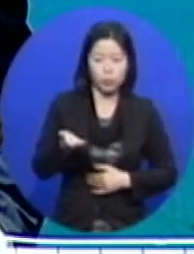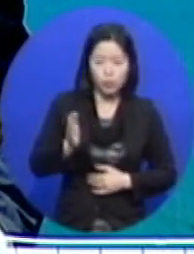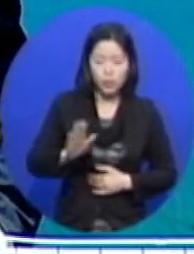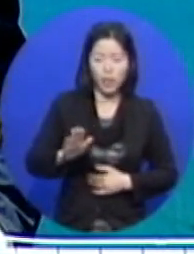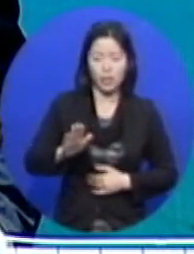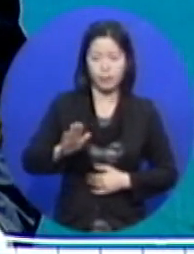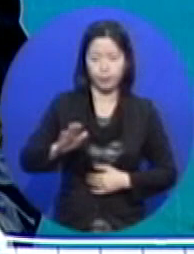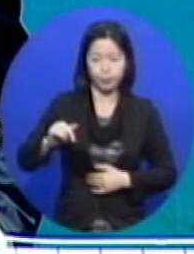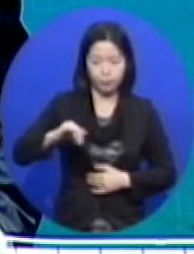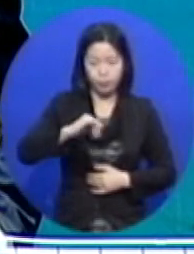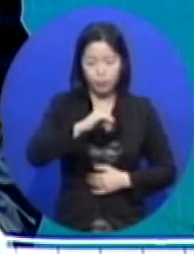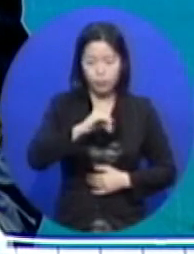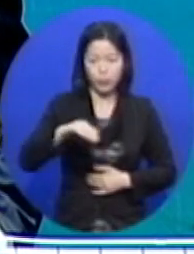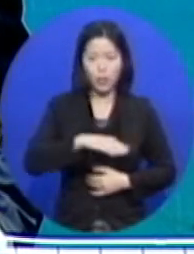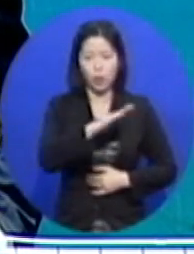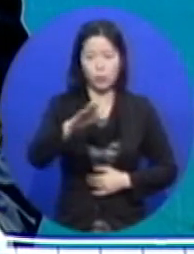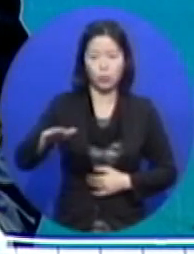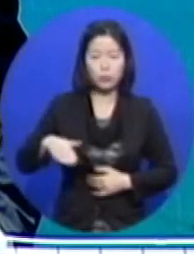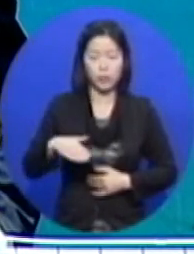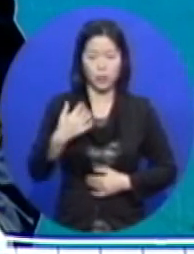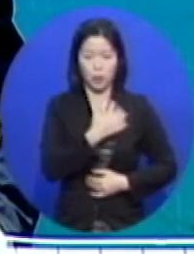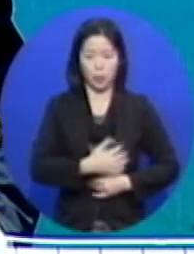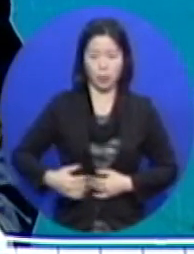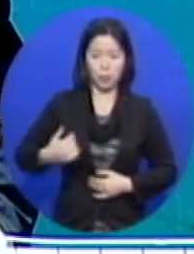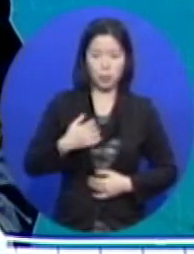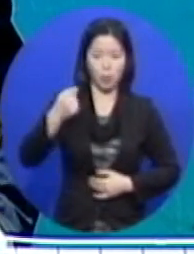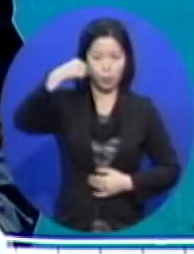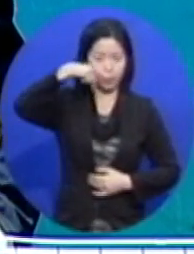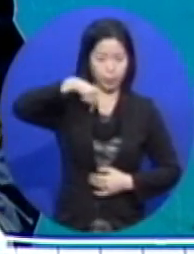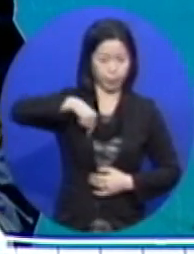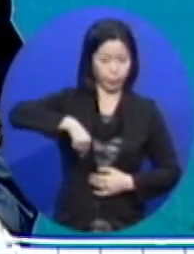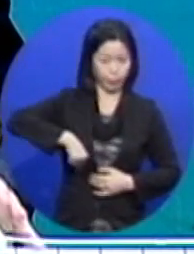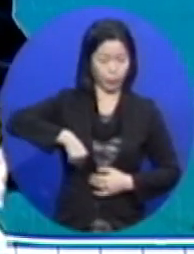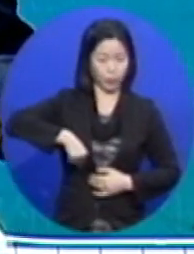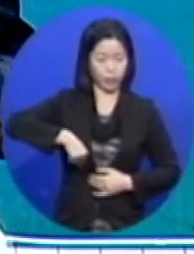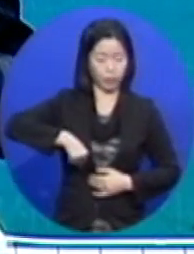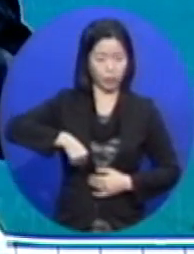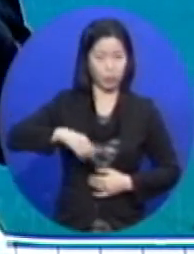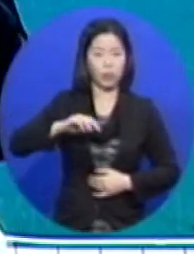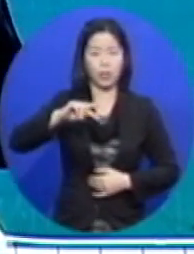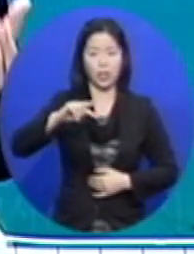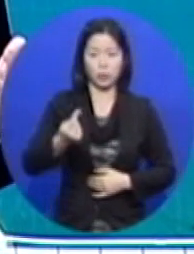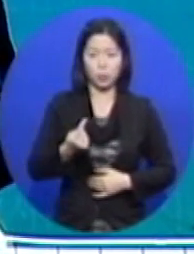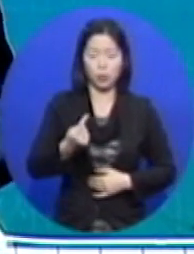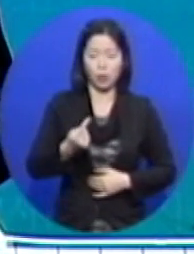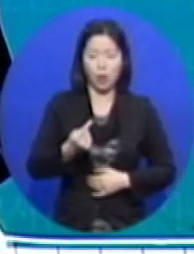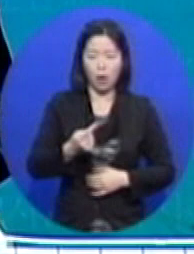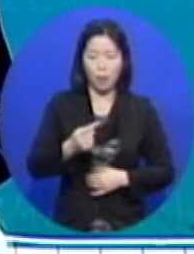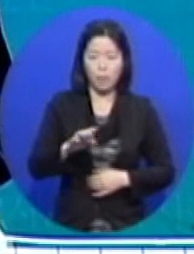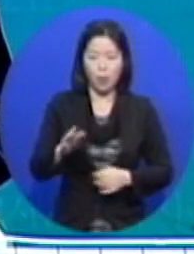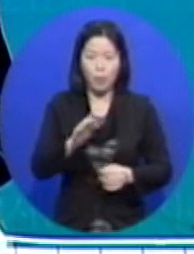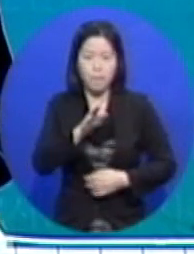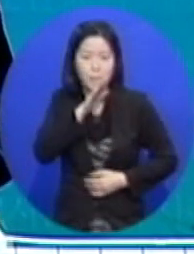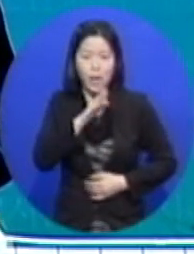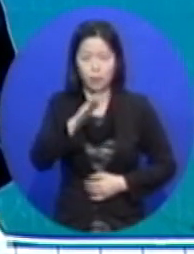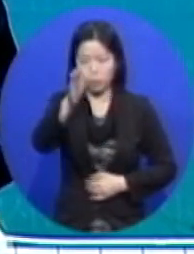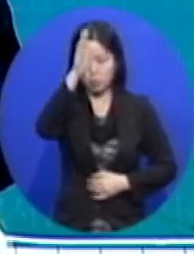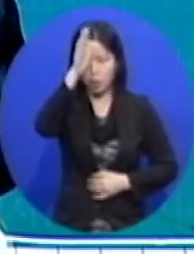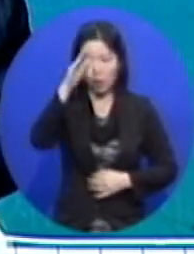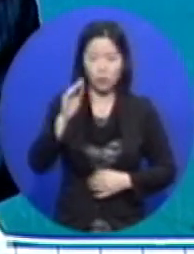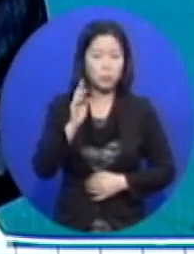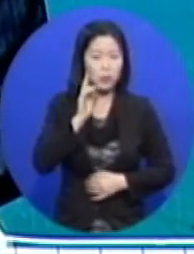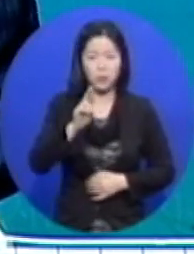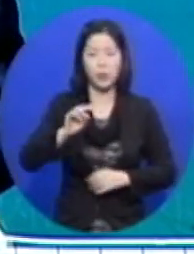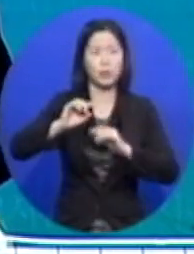아 우리 몸 속에 들어가도 그랬다고 그래서 당장 병이 생기는 것은 아니잖아요